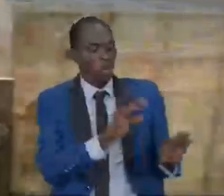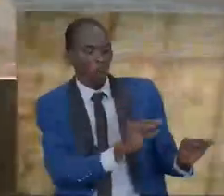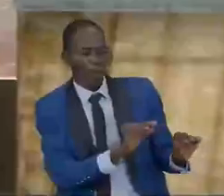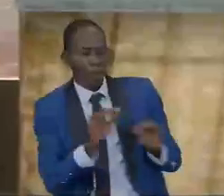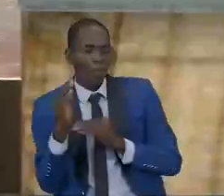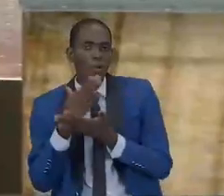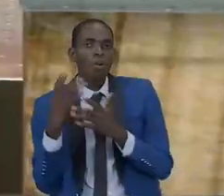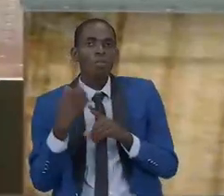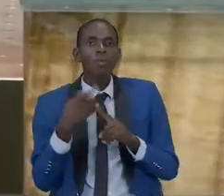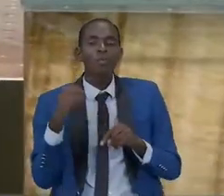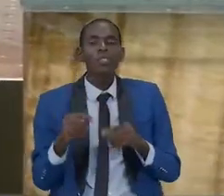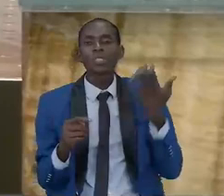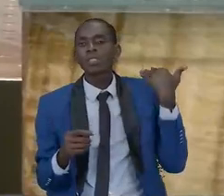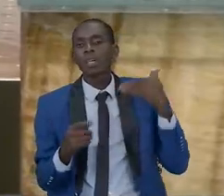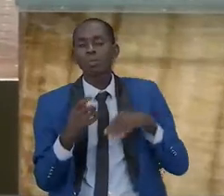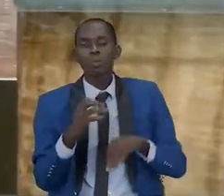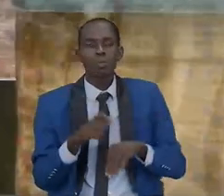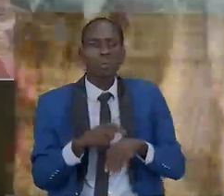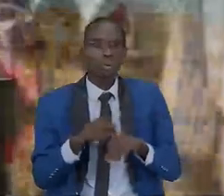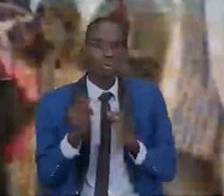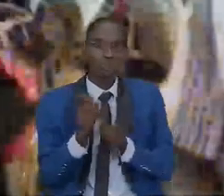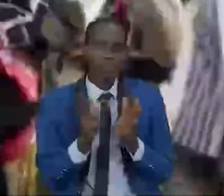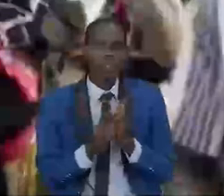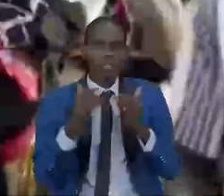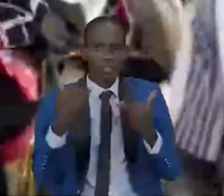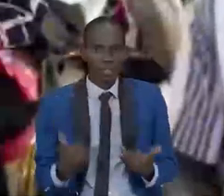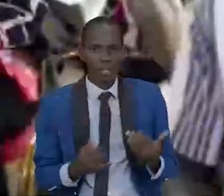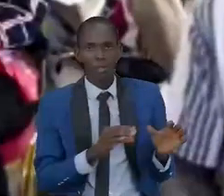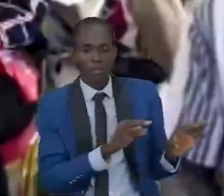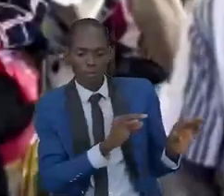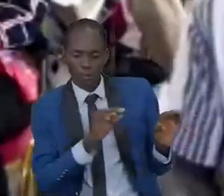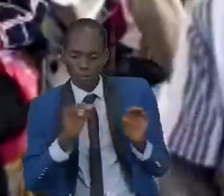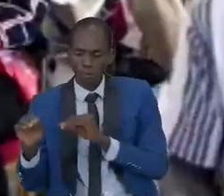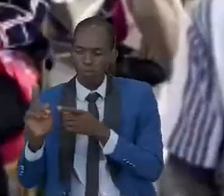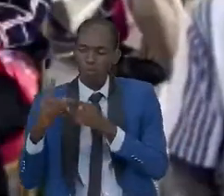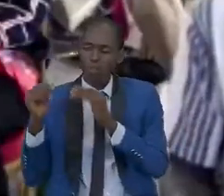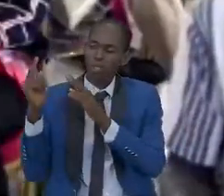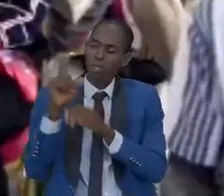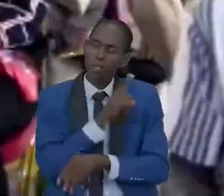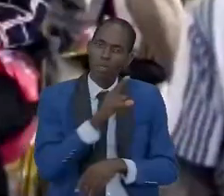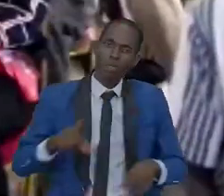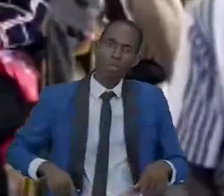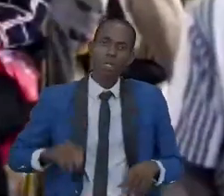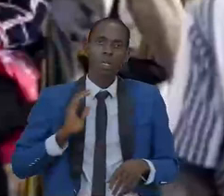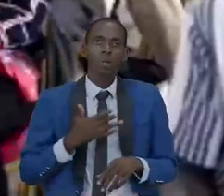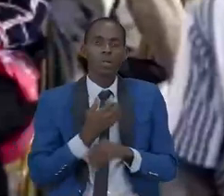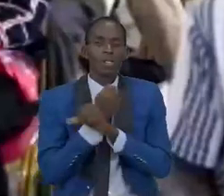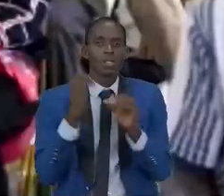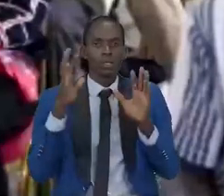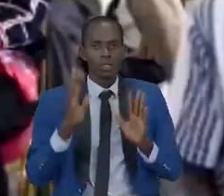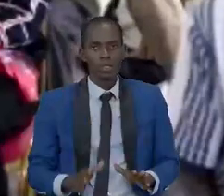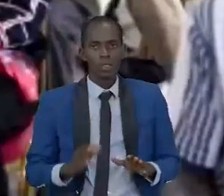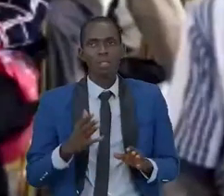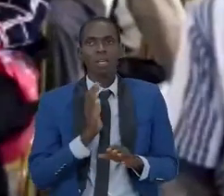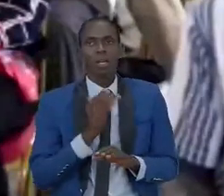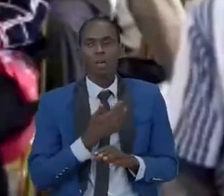le temps de la loi maintenant nous sommes venus au Seigneur notre Sauveur notre Rédempteur notre certificateur